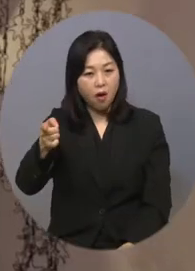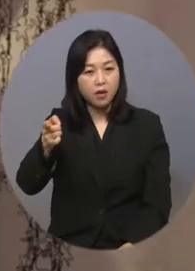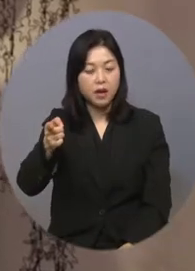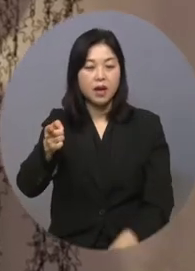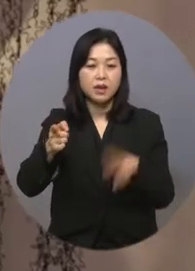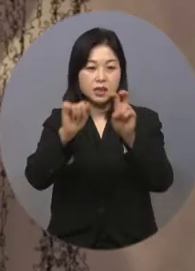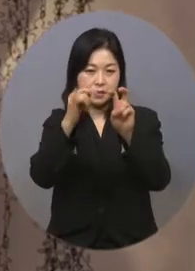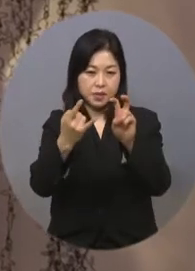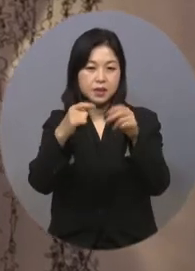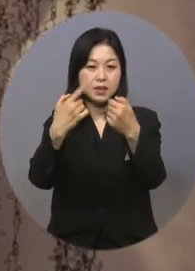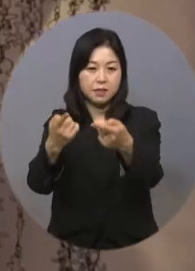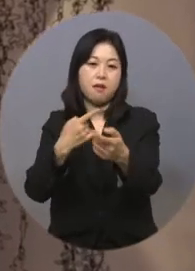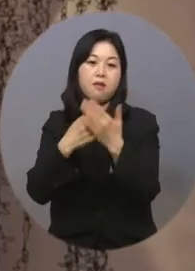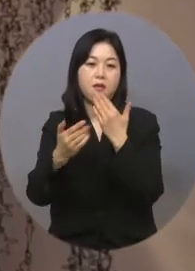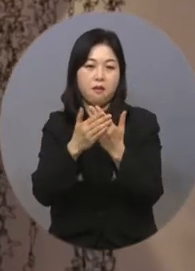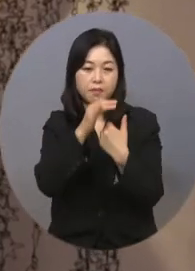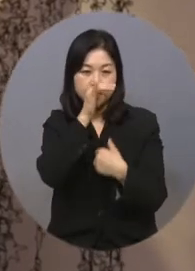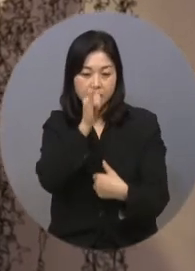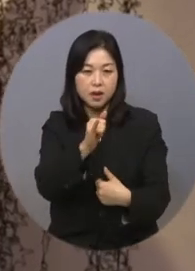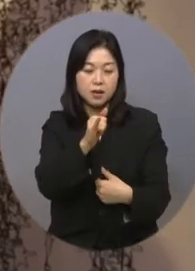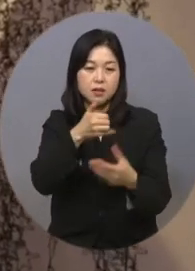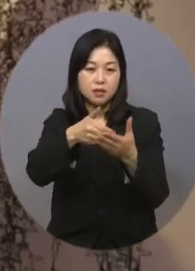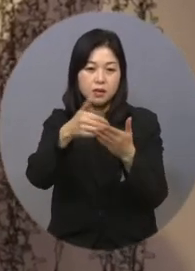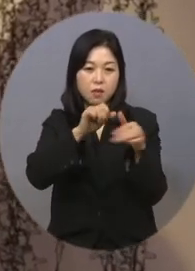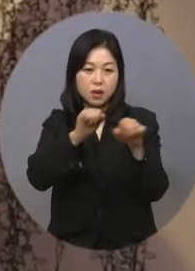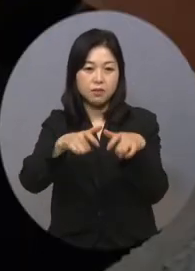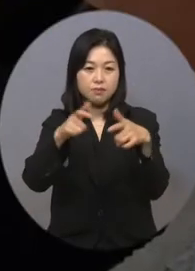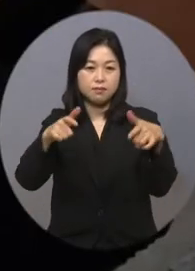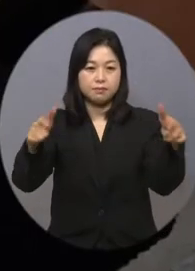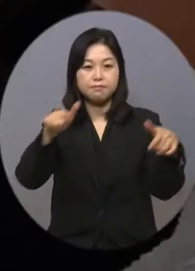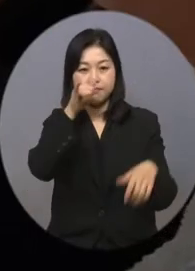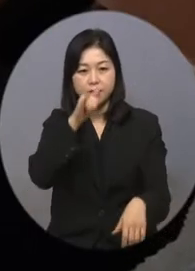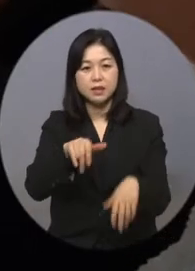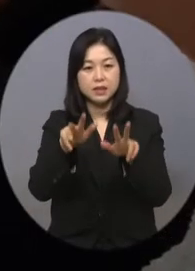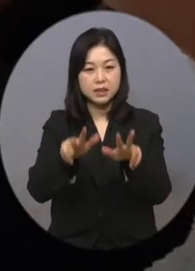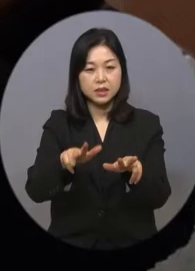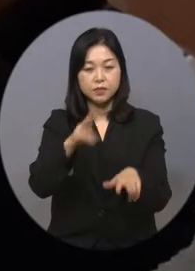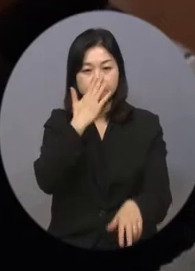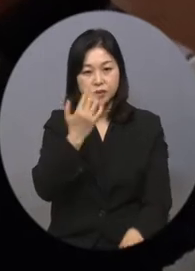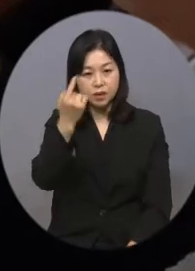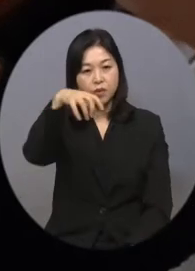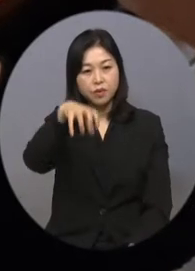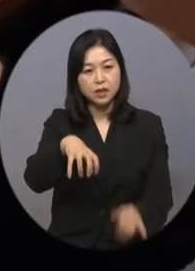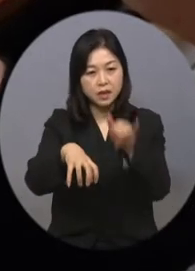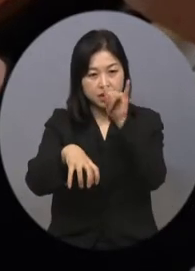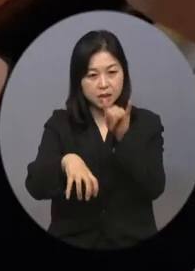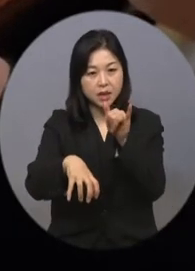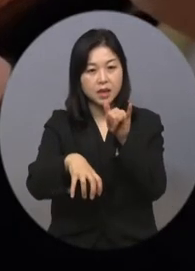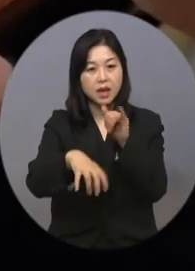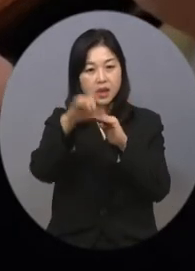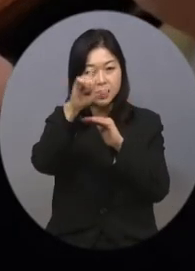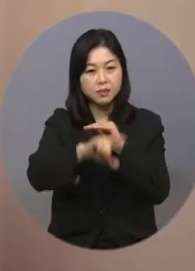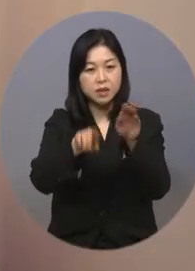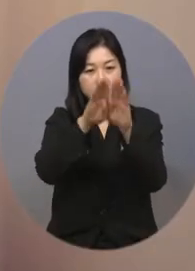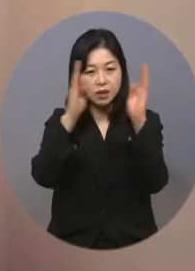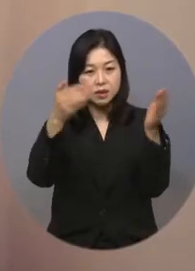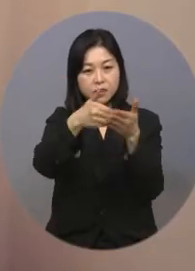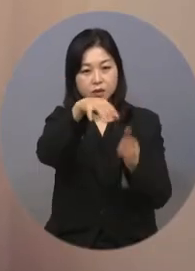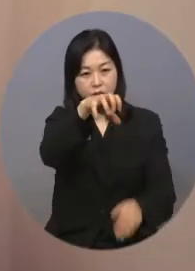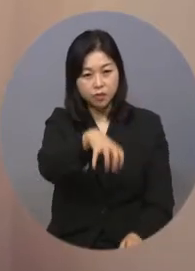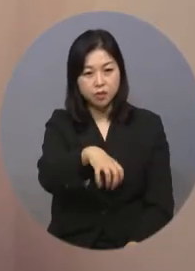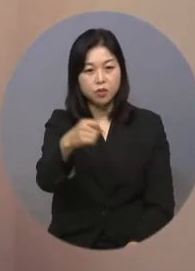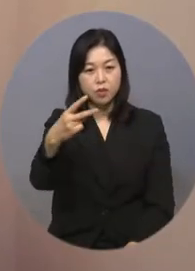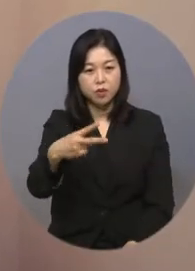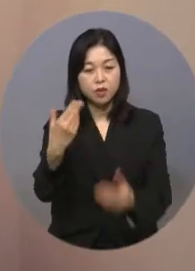회에 참여하는 등 작품 활동의 영역을 넓혀왔으며 현재는 순천에 위치한 해지면 열리는 미술관과